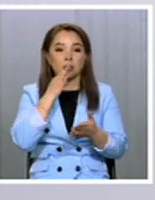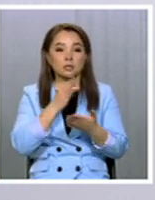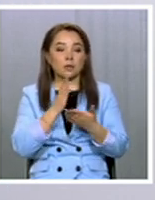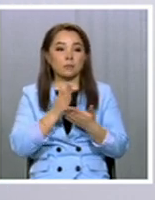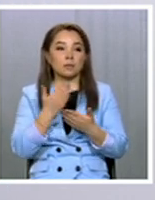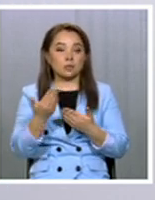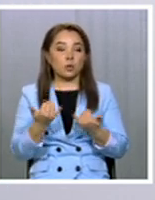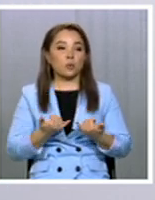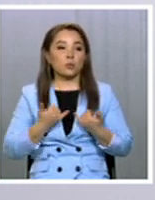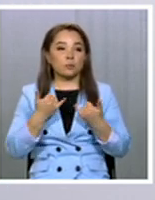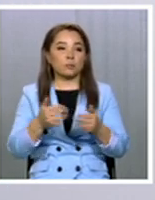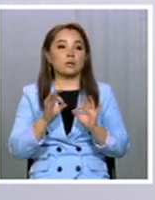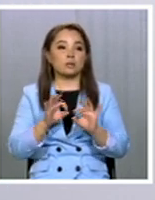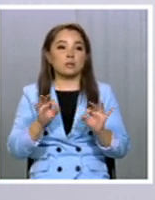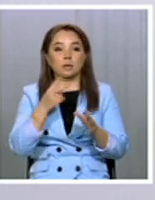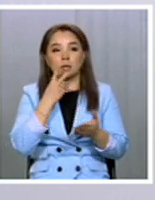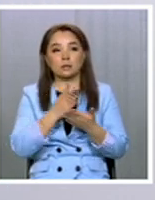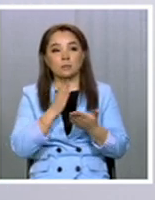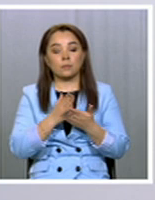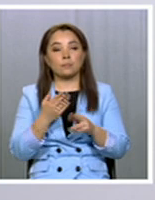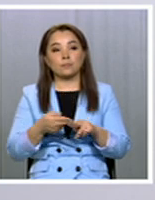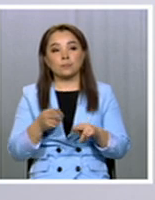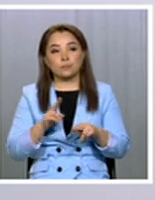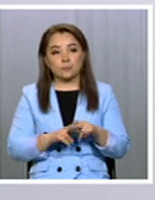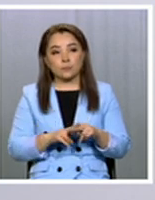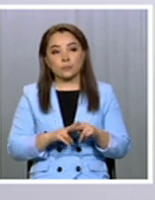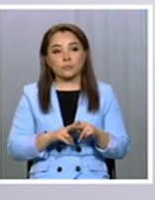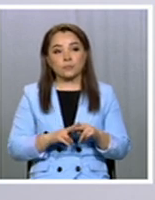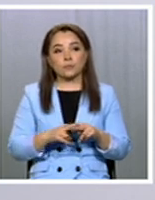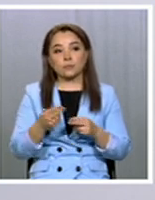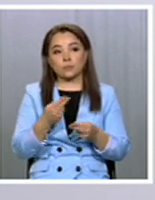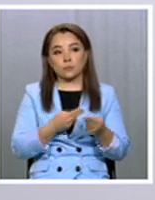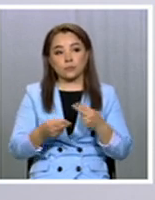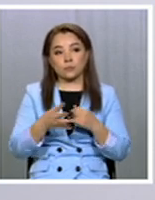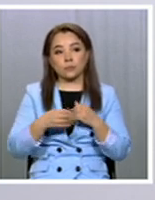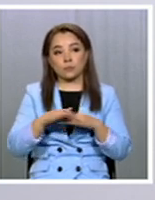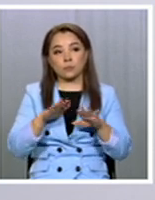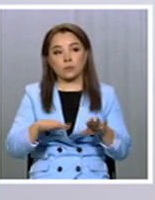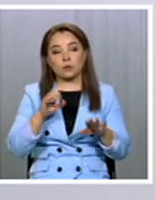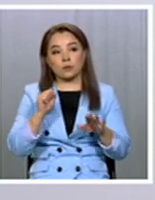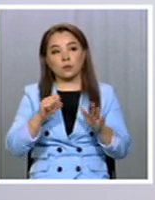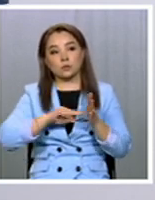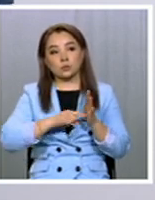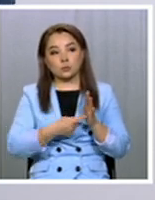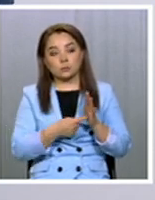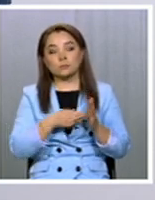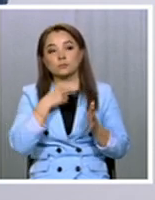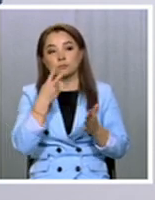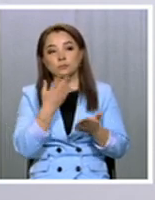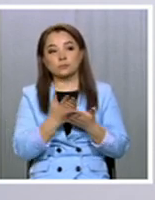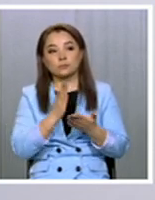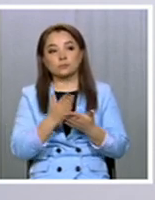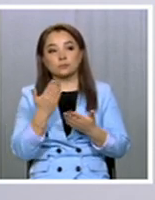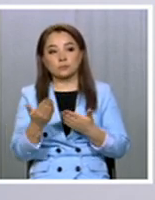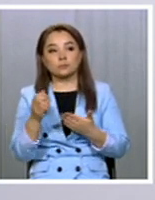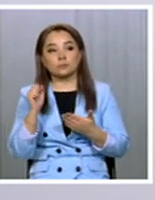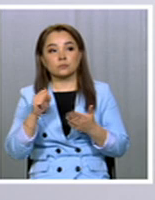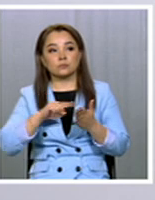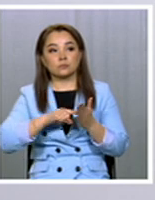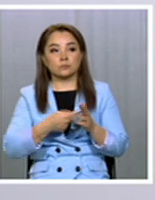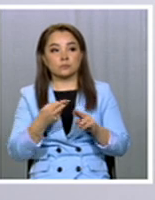кісінің құрметінде солай айтады екен. Енді координаталық жазықтықта А нүктесін қарастырайық. Бұл А